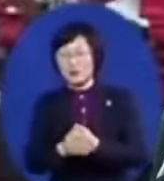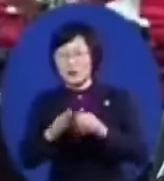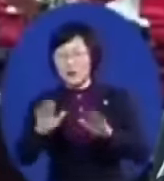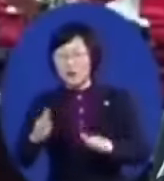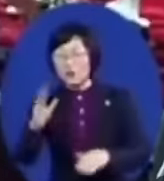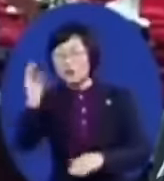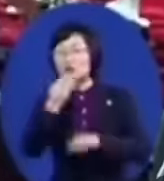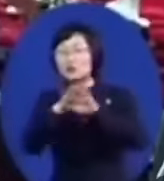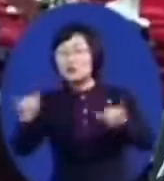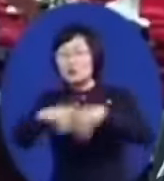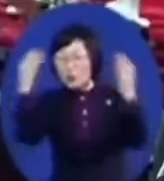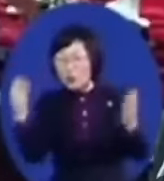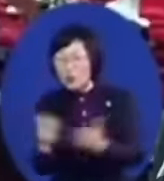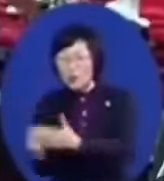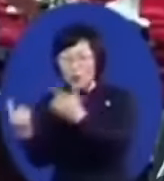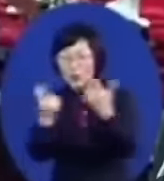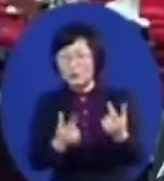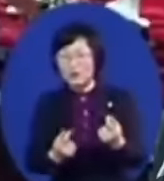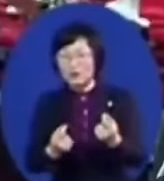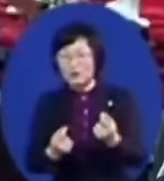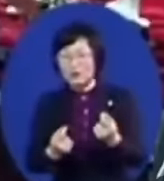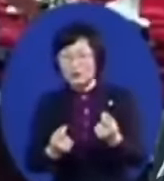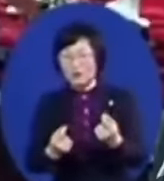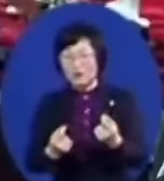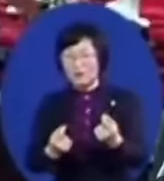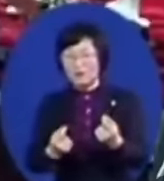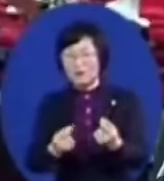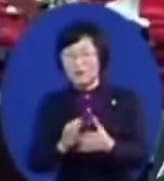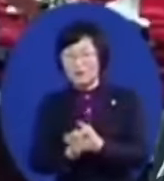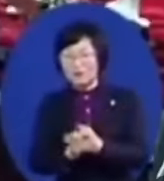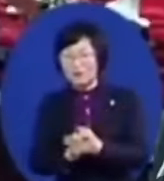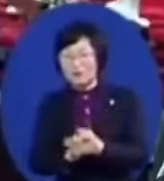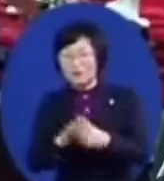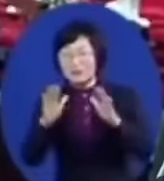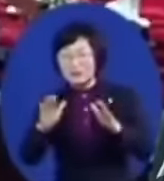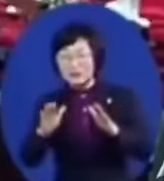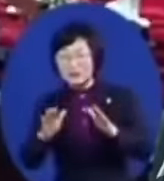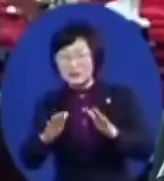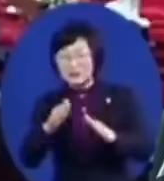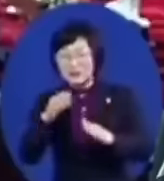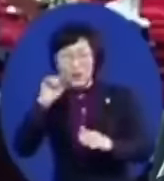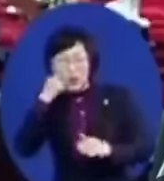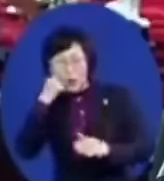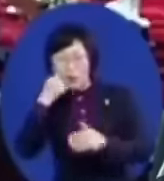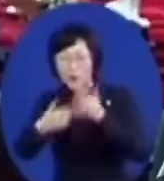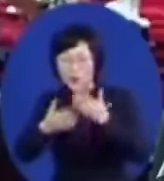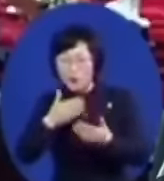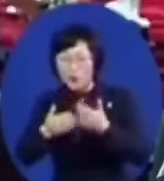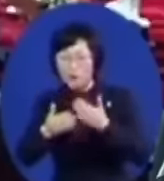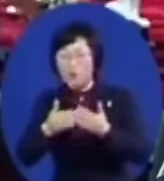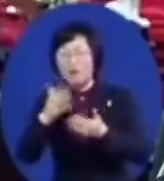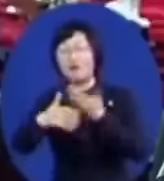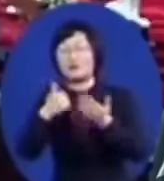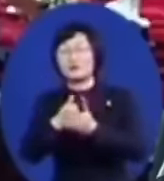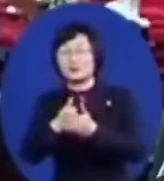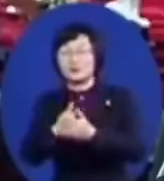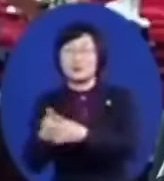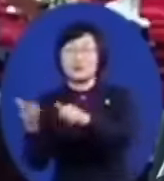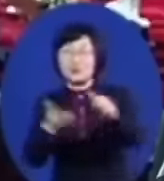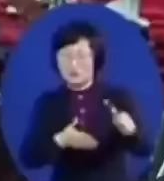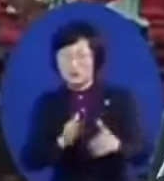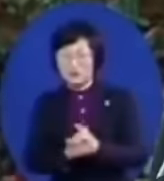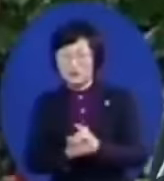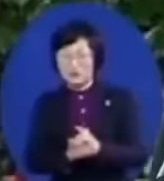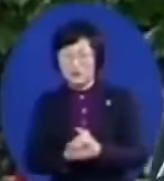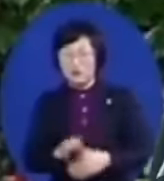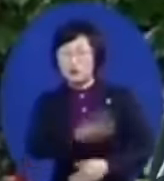여러분이 모두 다 크고 적은 시련을 통해서 하나님을 체험하시기 바랍니다. 오늘날 우리 교회에 필요한